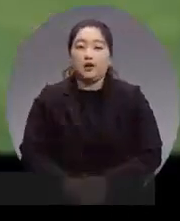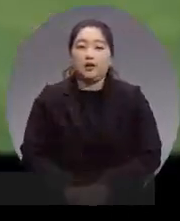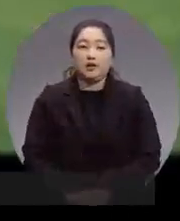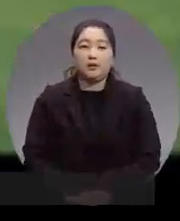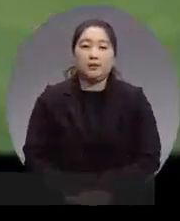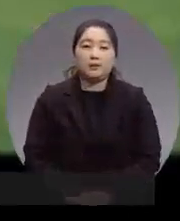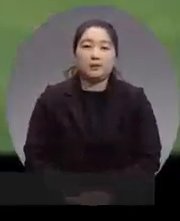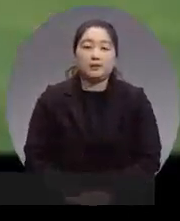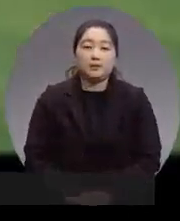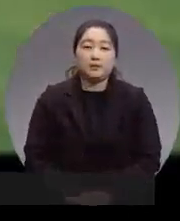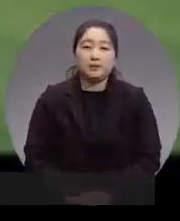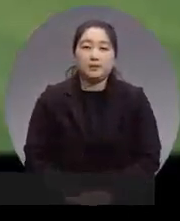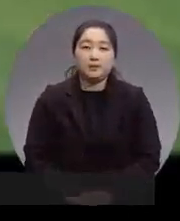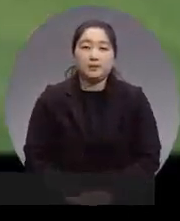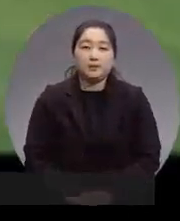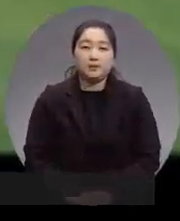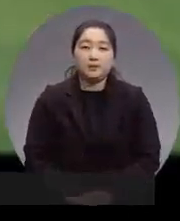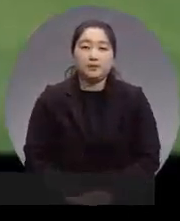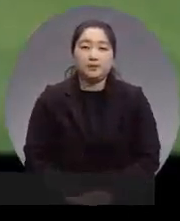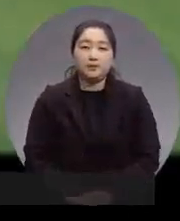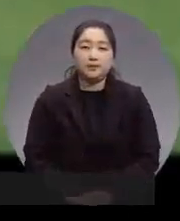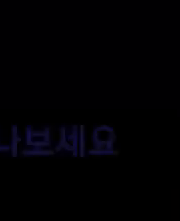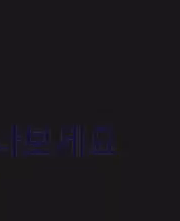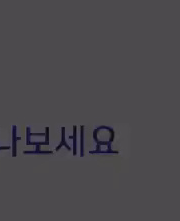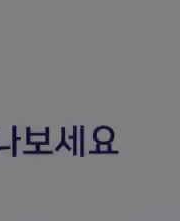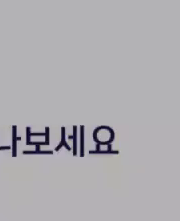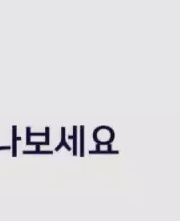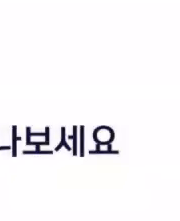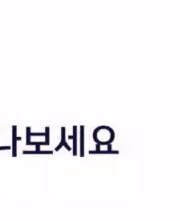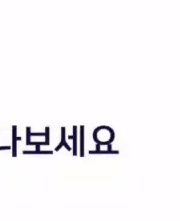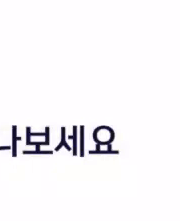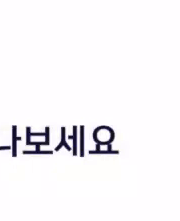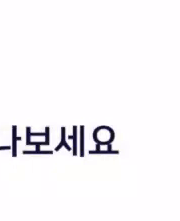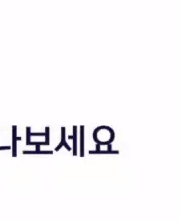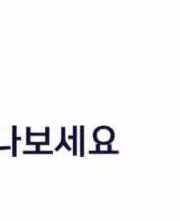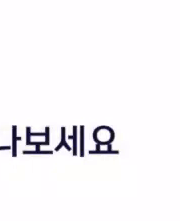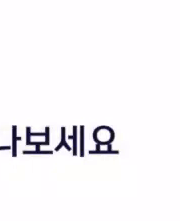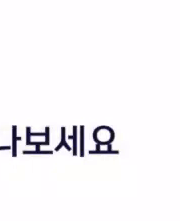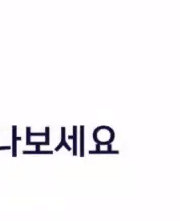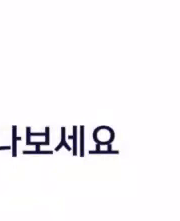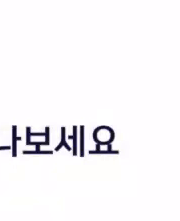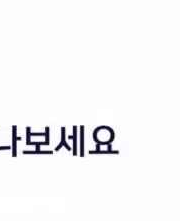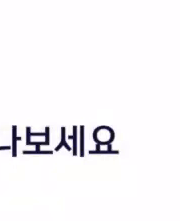MBC 뉴스 이승준입니다.